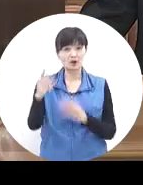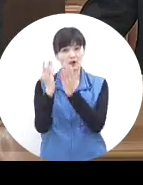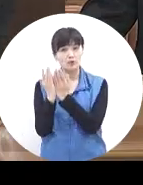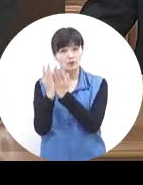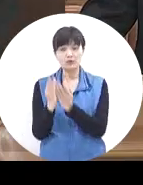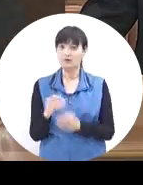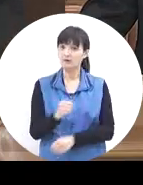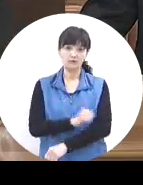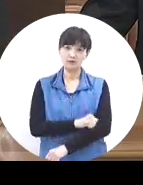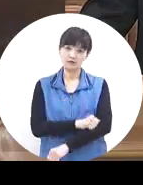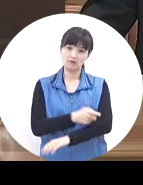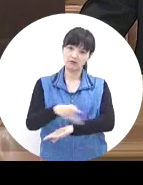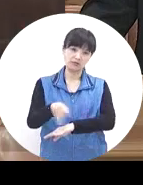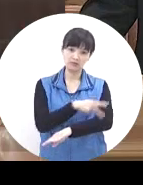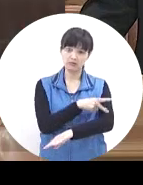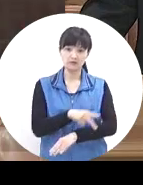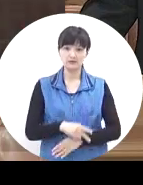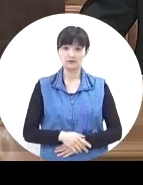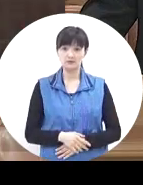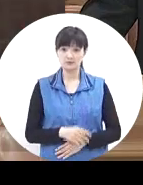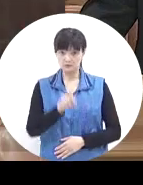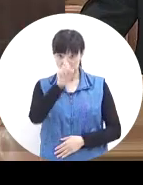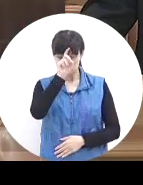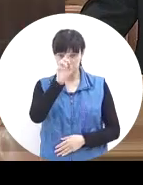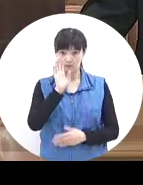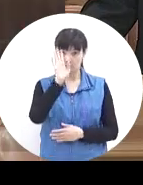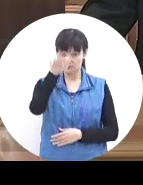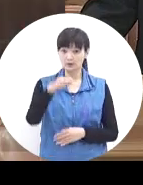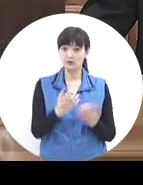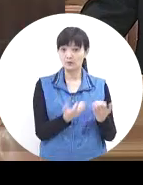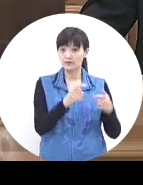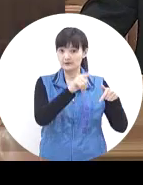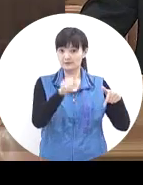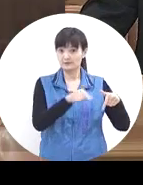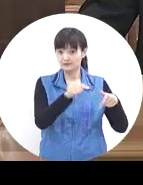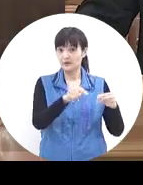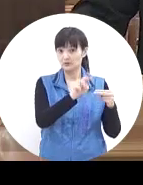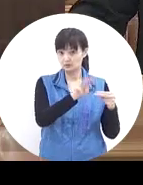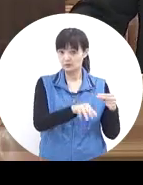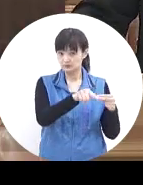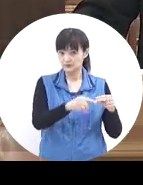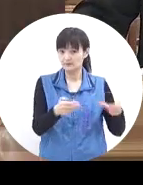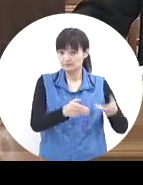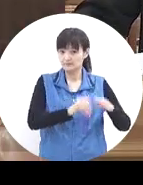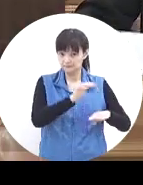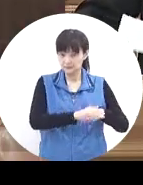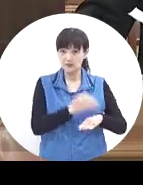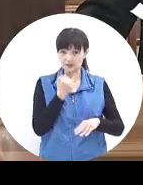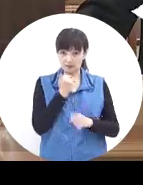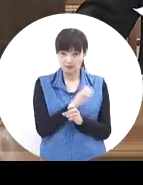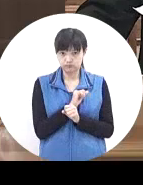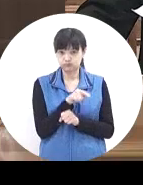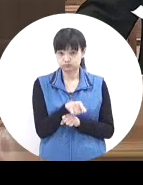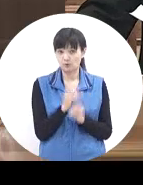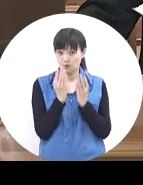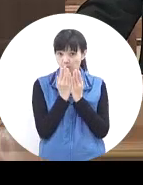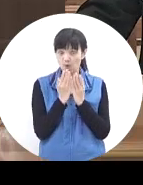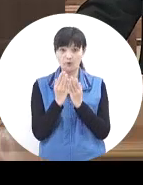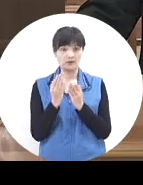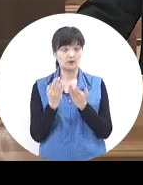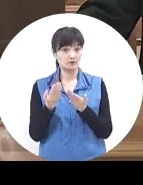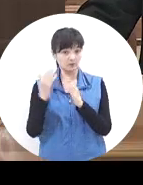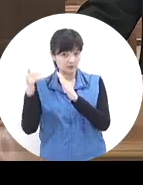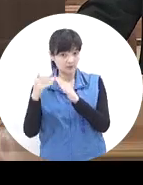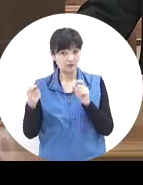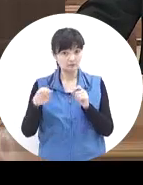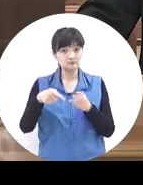这个问题希望我们不要再有这个，将来温宅郡也不要有陆续这个事情发生。 好，这个我们也注意，林口发生的事情绝